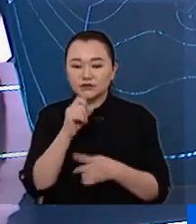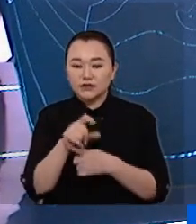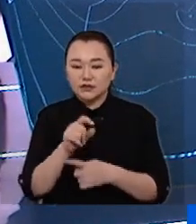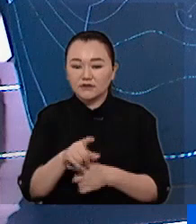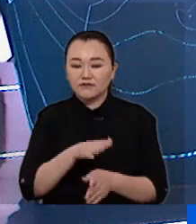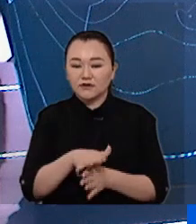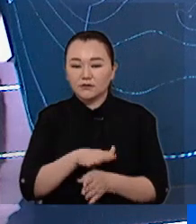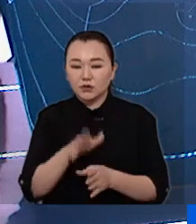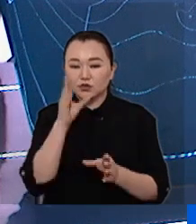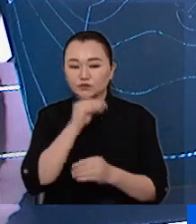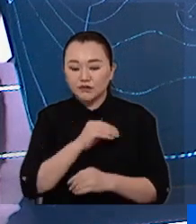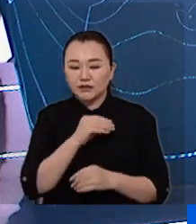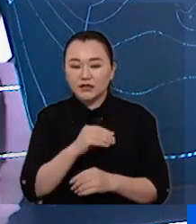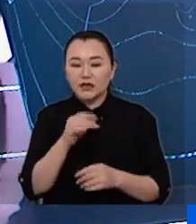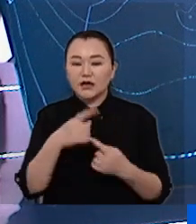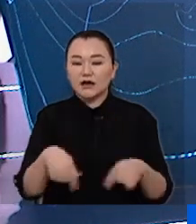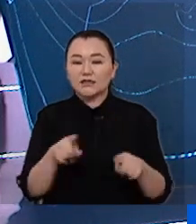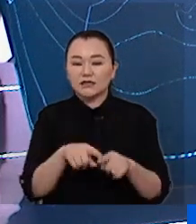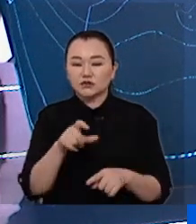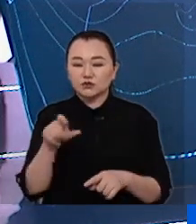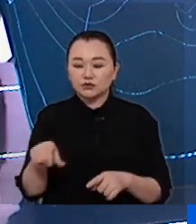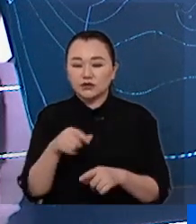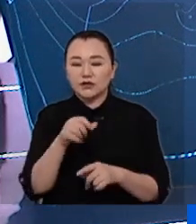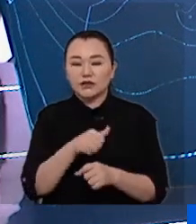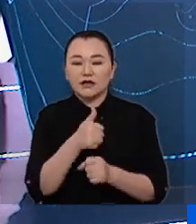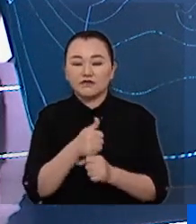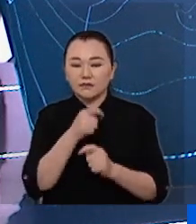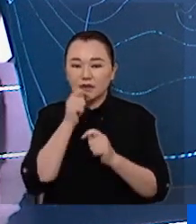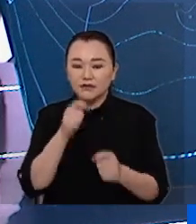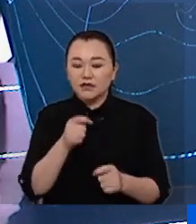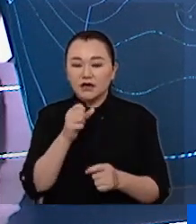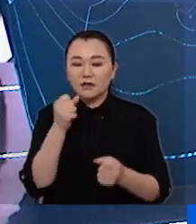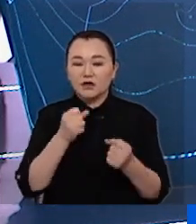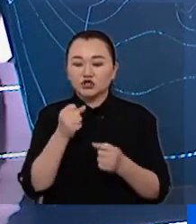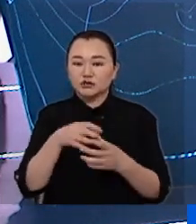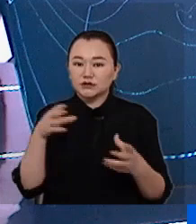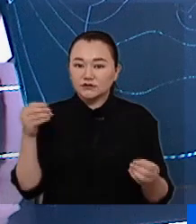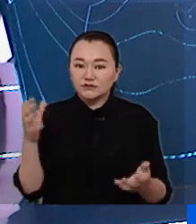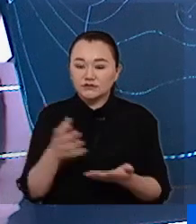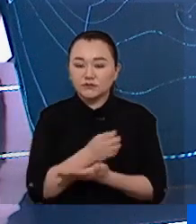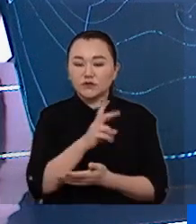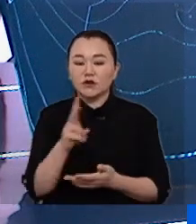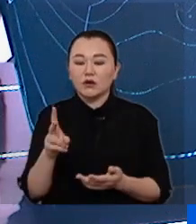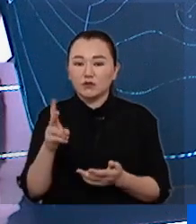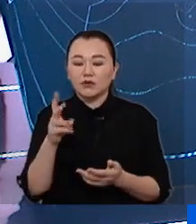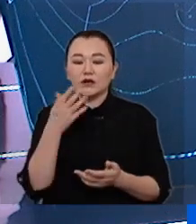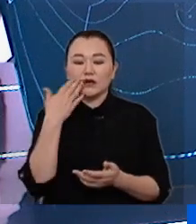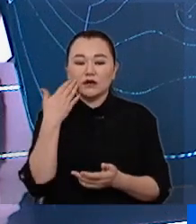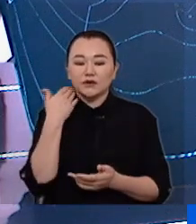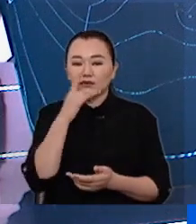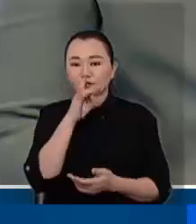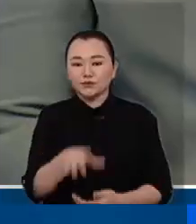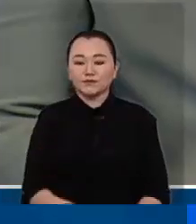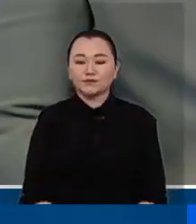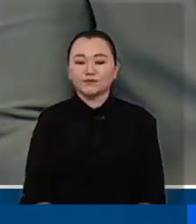әзірлеп үлгерген. Жоба ұйымдастырушыларының айтуынша, басты жүлде, яғни автокөлікті ұту кім-кімге болсын оңайға